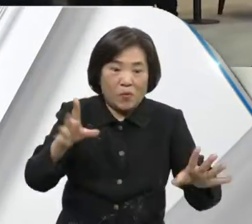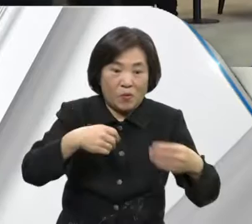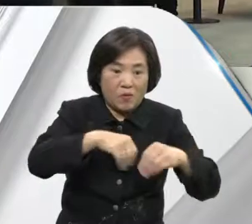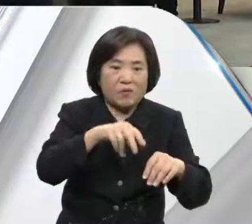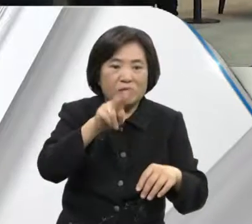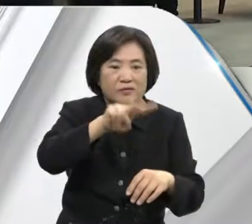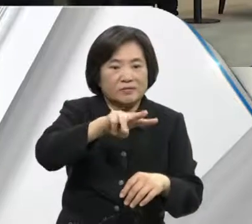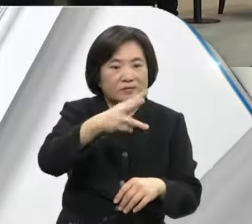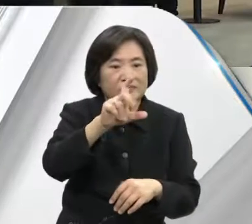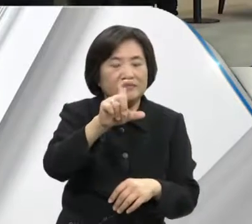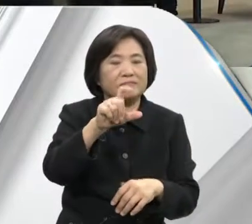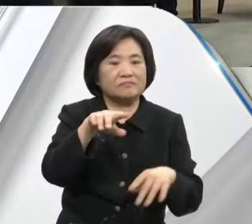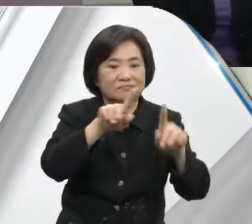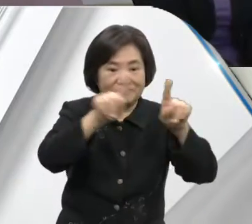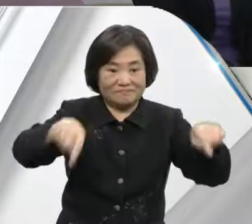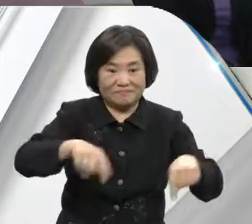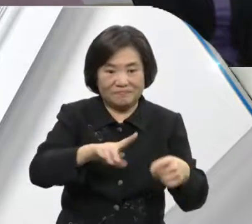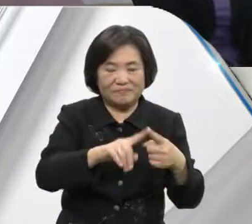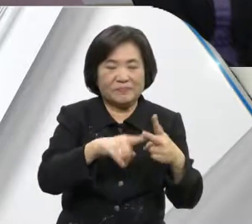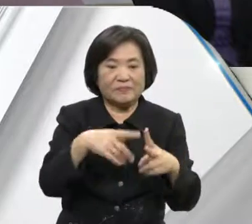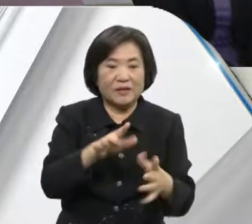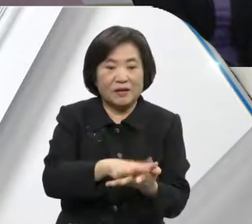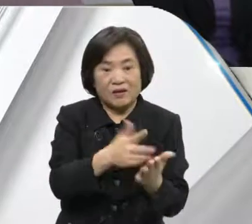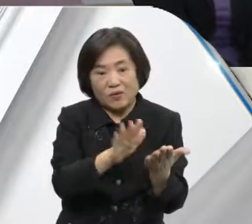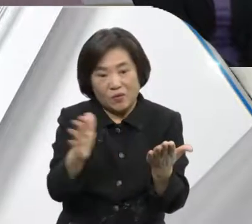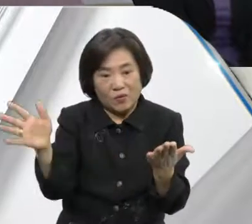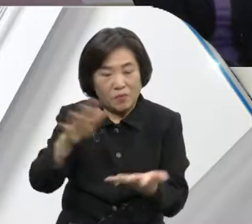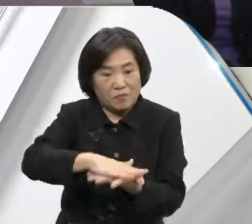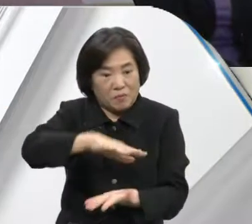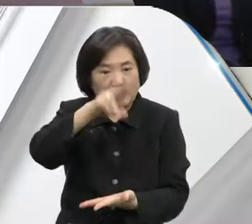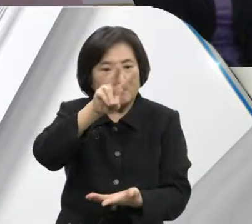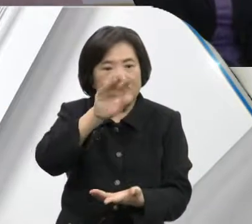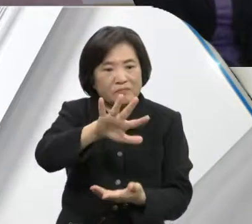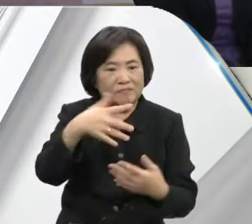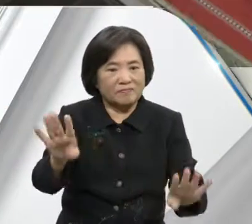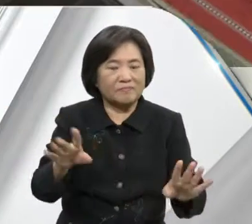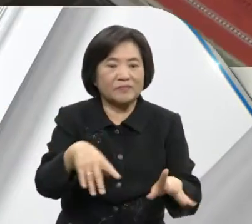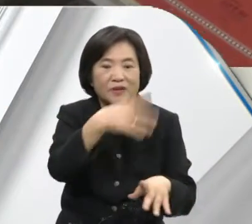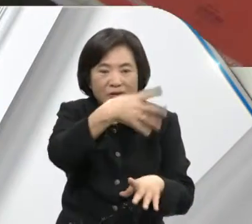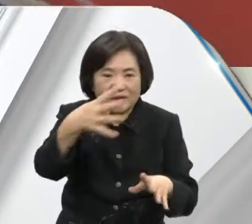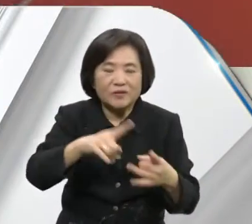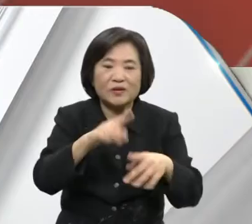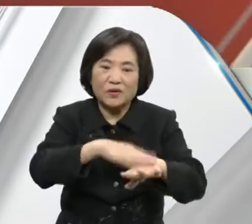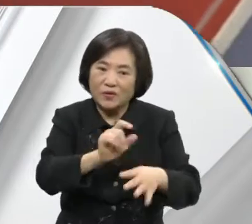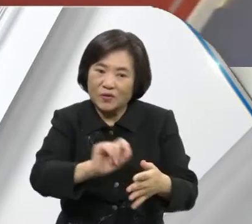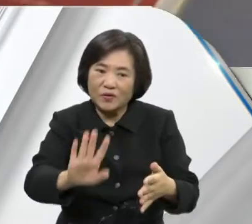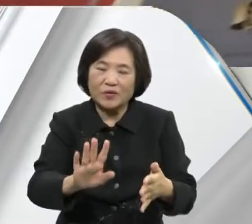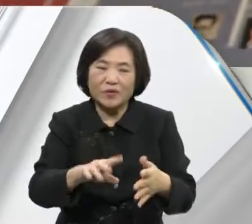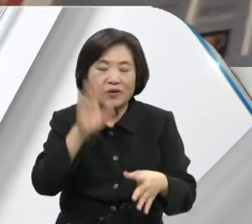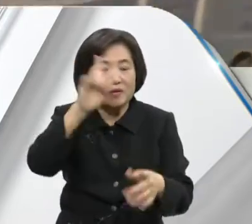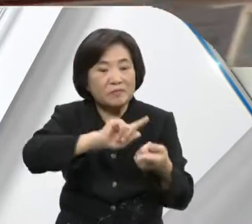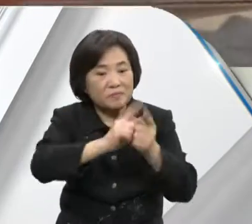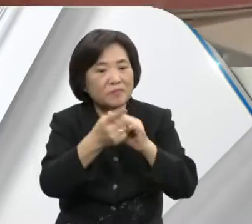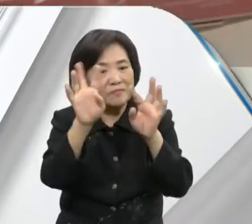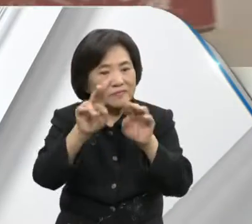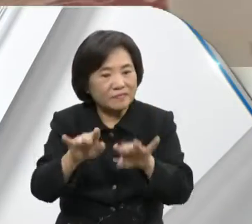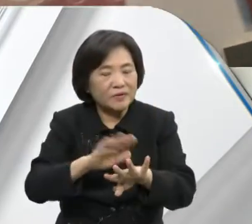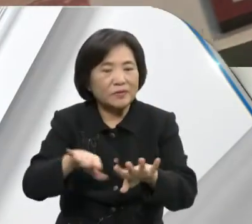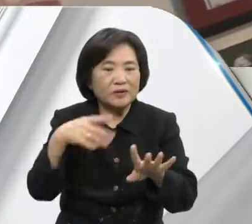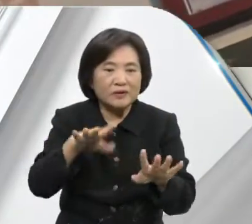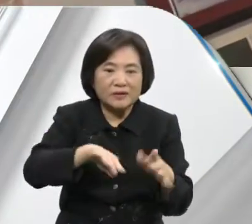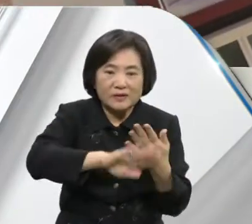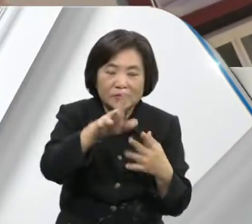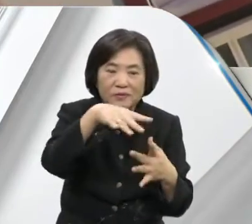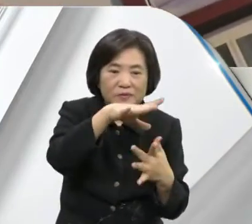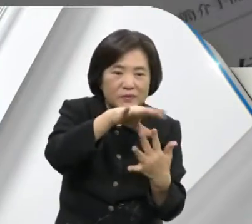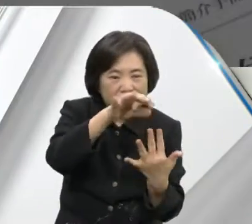有2360笔，超过25,000页的书稿同乐谱。下一摆除了数位化以外，还拓出适合编